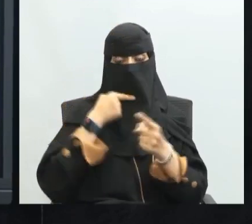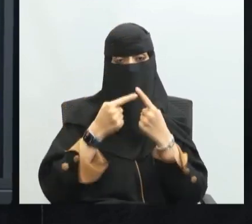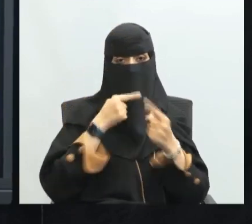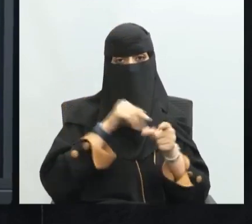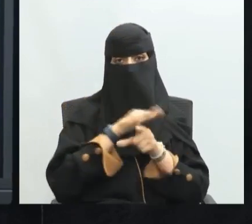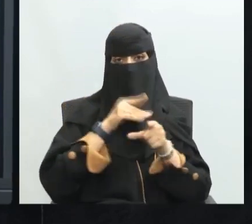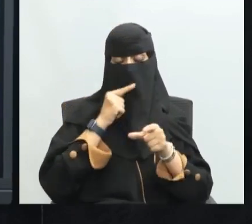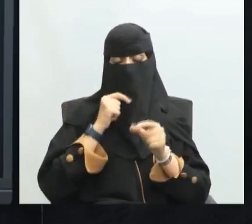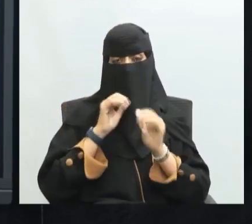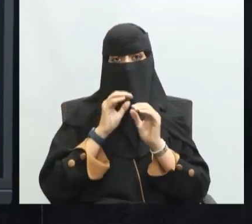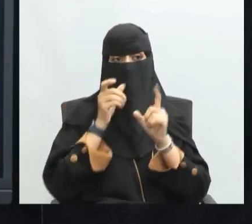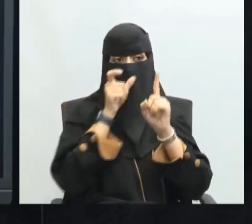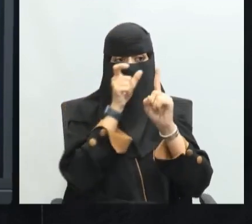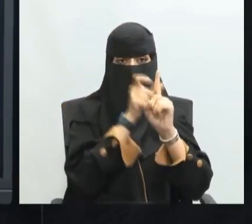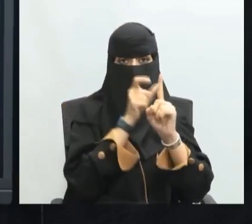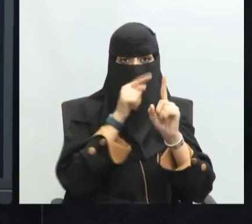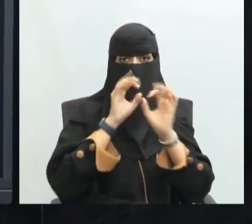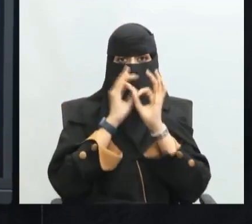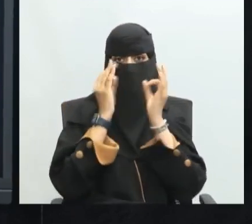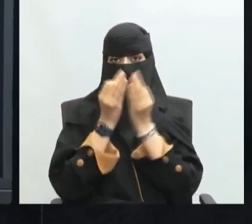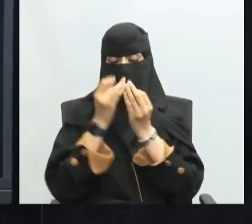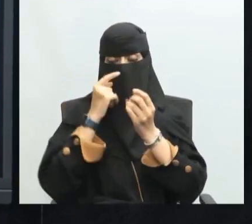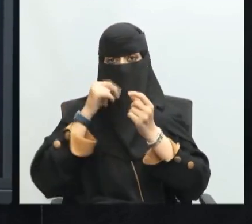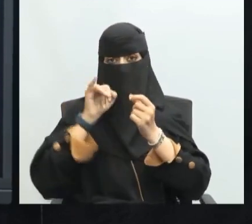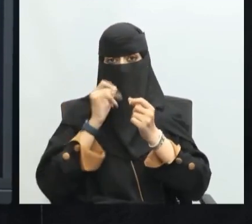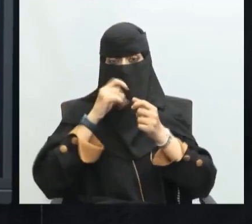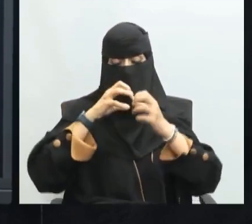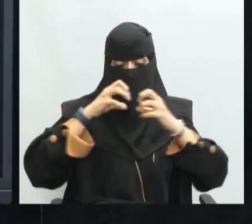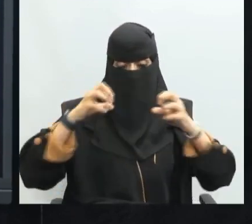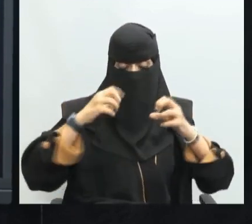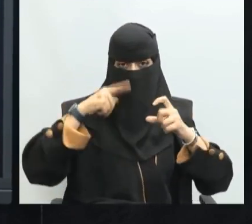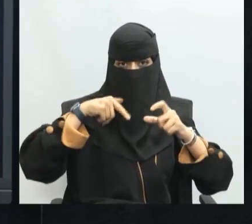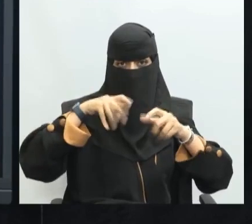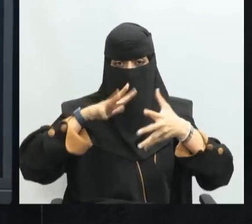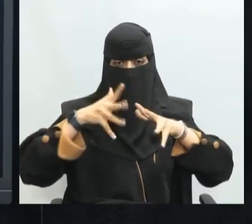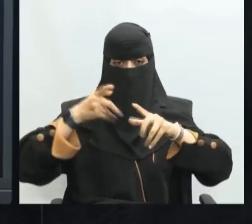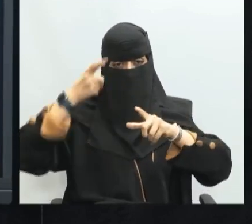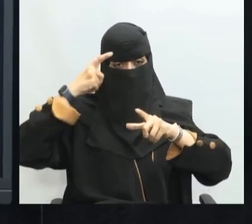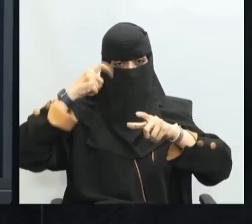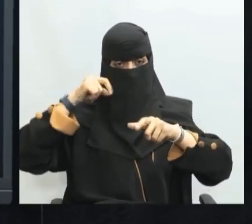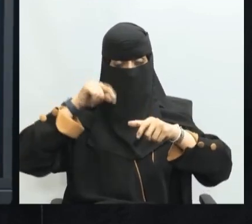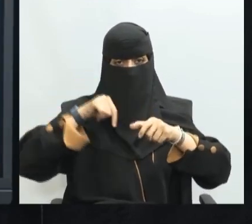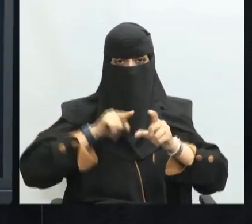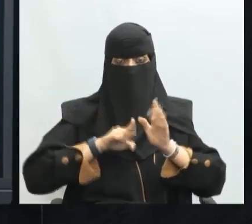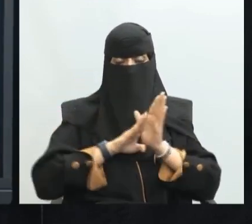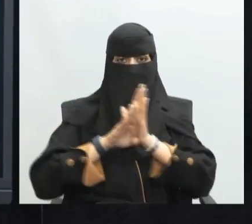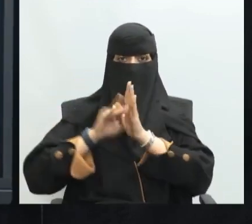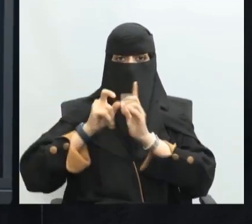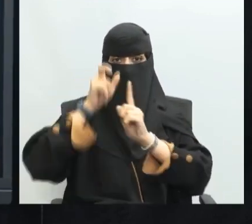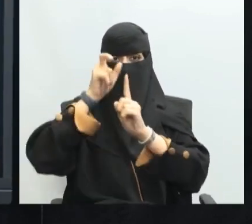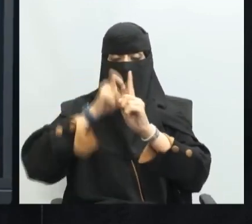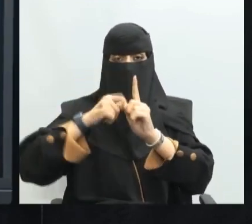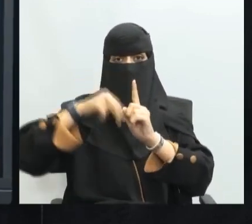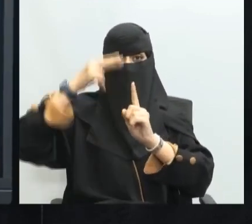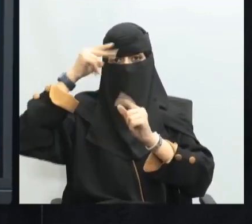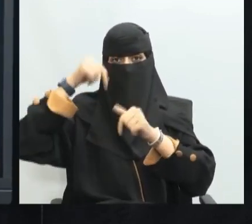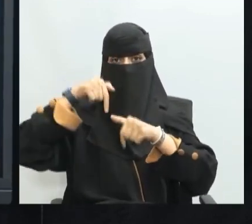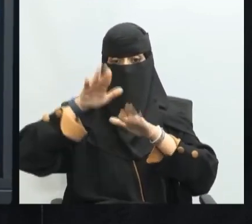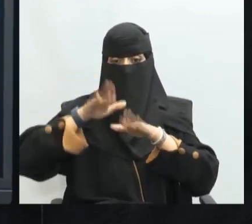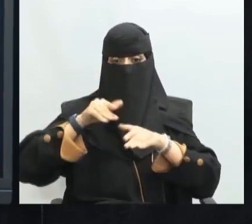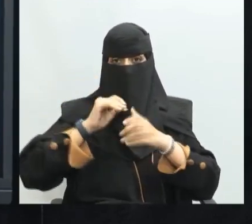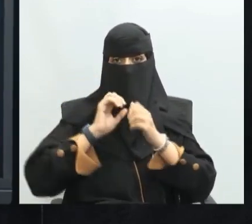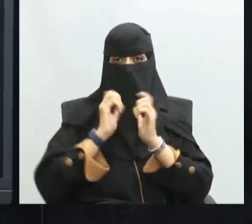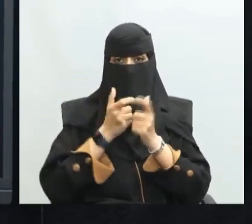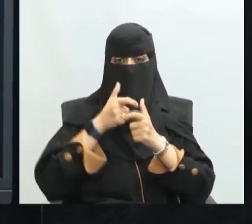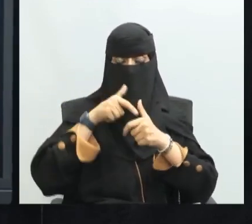من بعض الافكار المتطرفه والغلو فهو يعزز دور المواطن السعودي في اللحمه الوطنيه وايضا